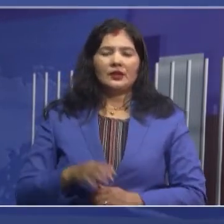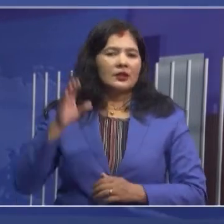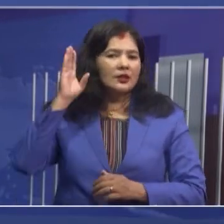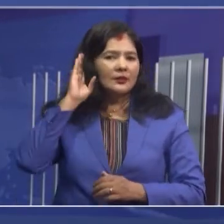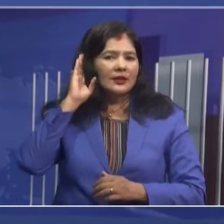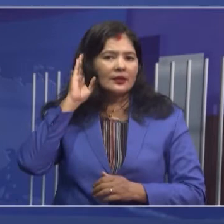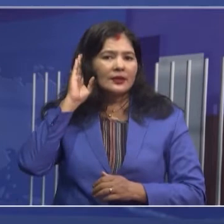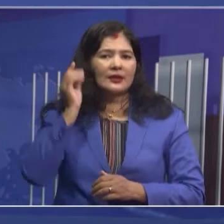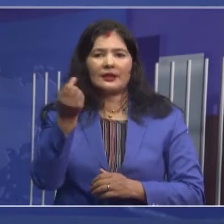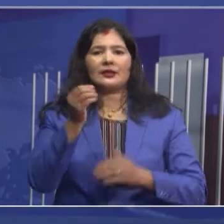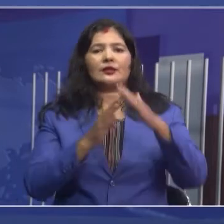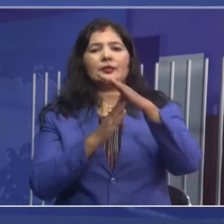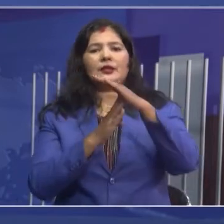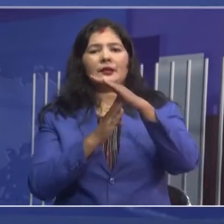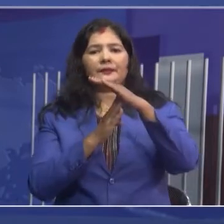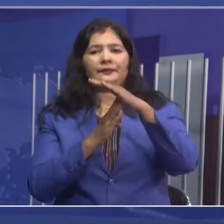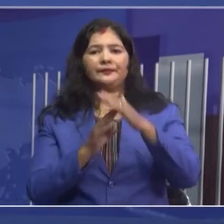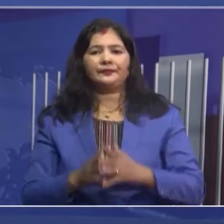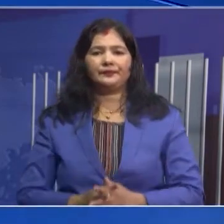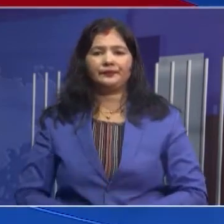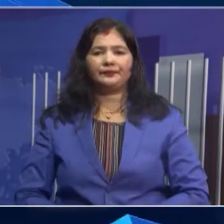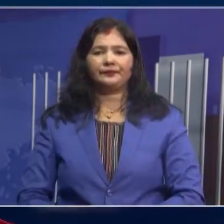समाचारको क्रम जारी नै छ एकैछिनको विश्राम